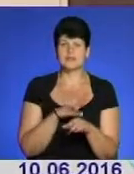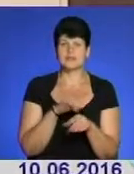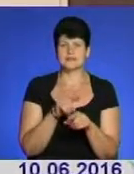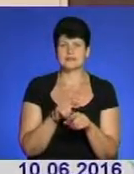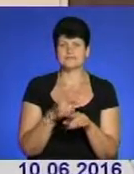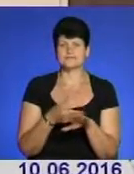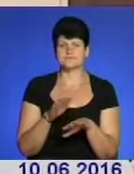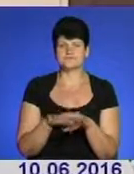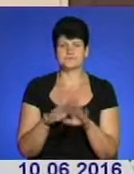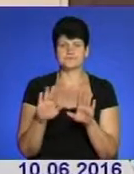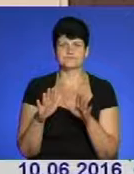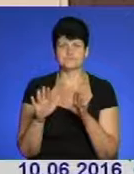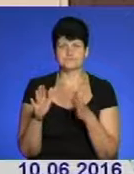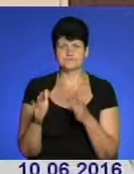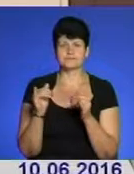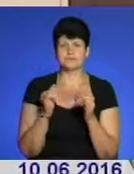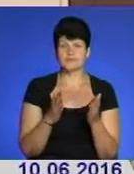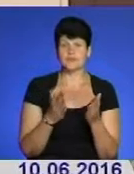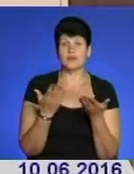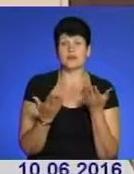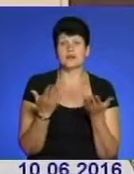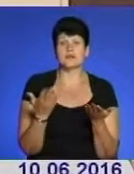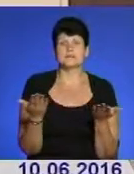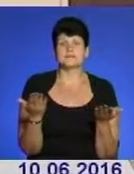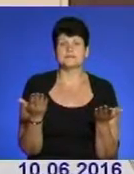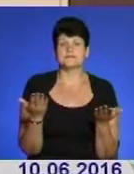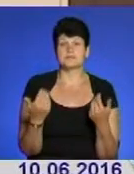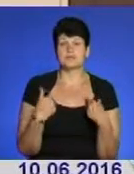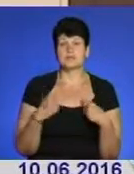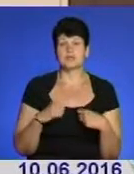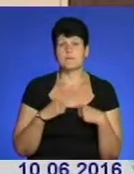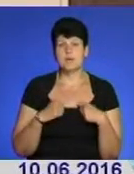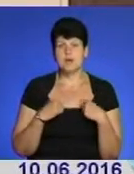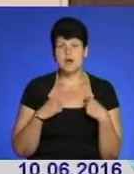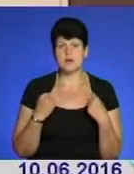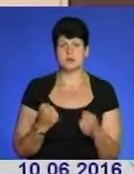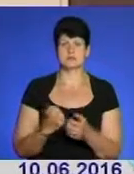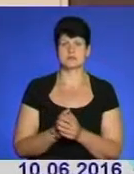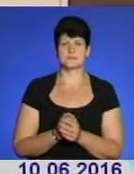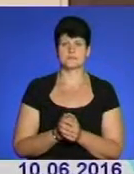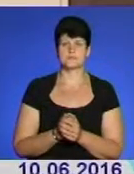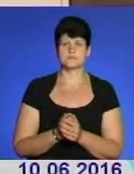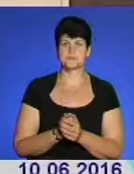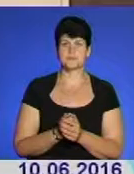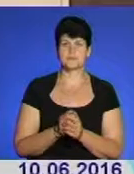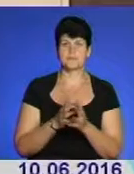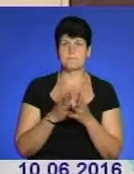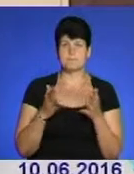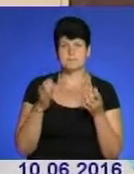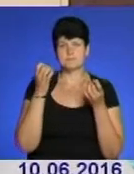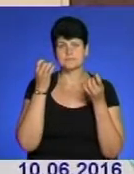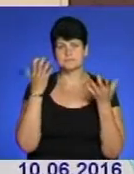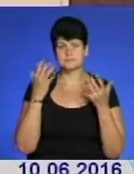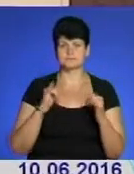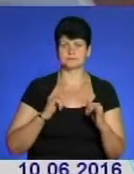і також, щоб не деморалізувалося особовий склад військовослужбовців, які там тривалий час перебувають